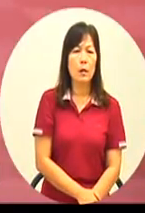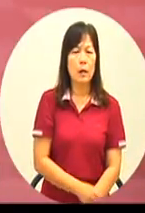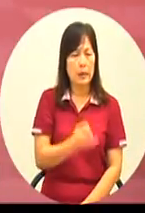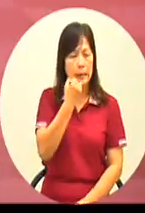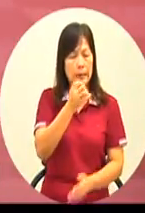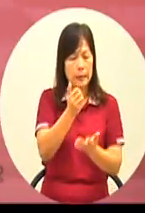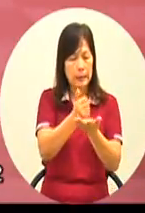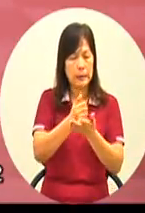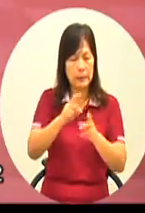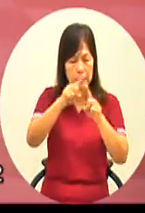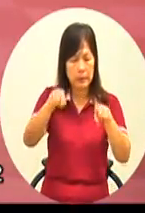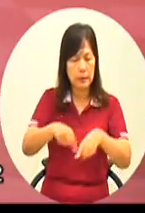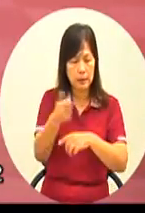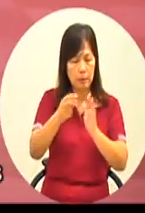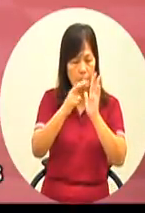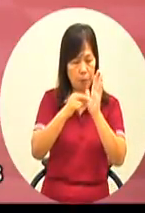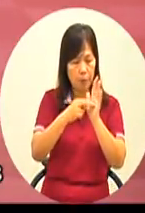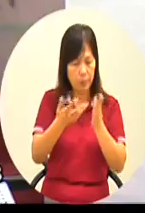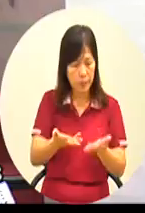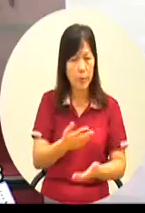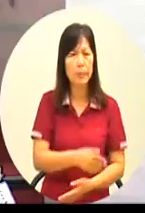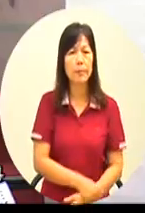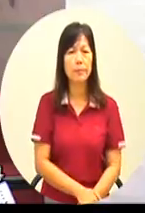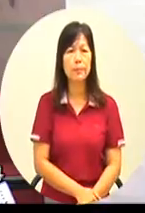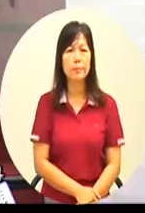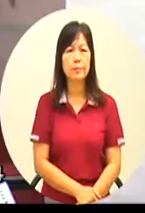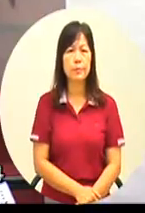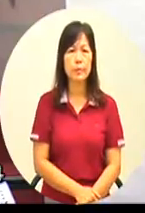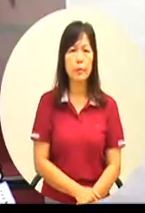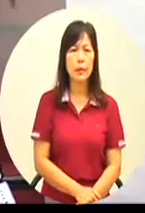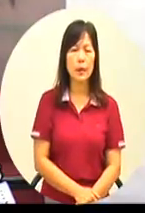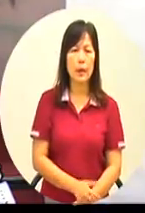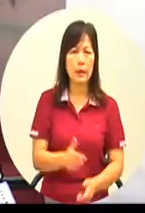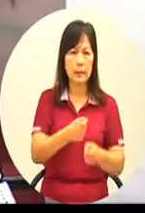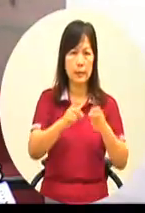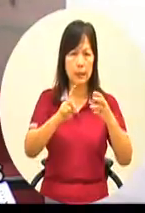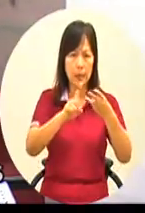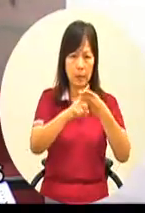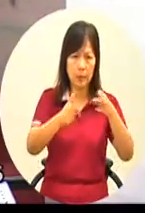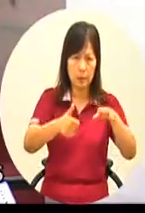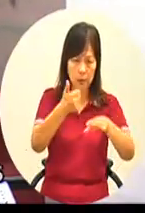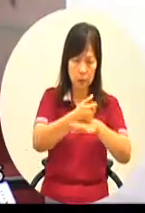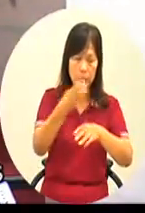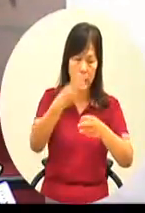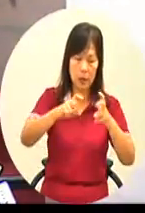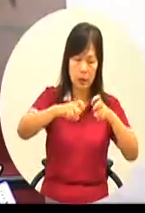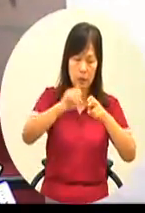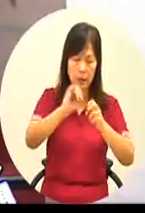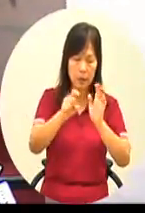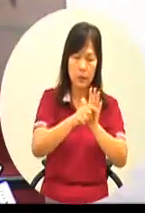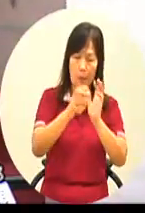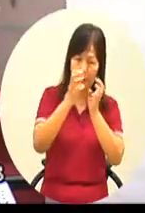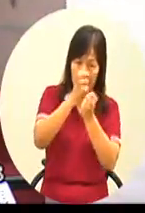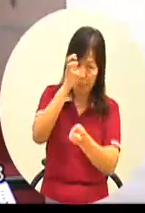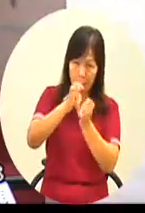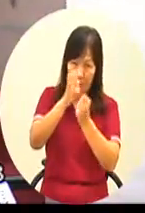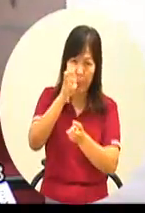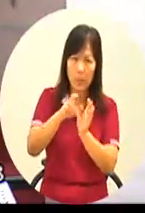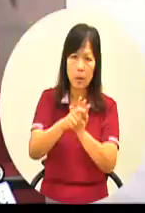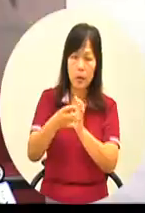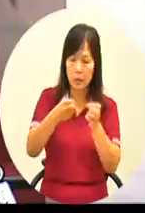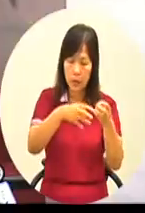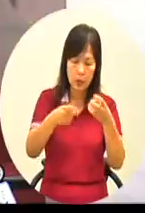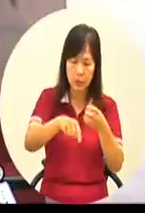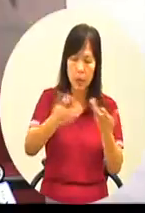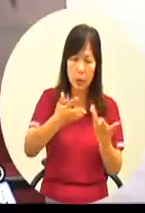下本席提的这个事件。 好，谢谢主席，也谢谢李议员哈，这么仔细的来跟我们探讨这